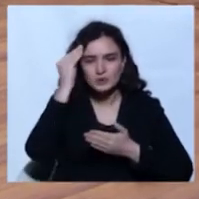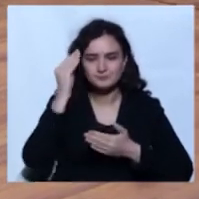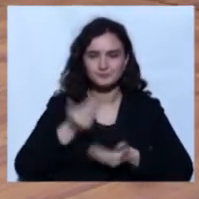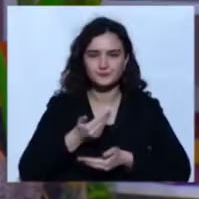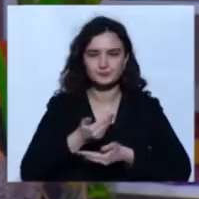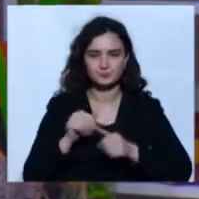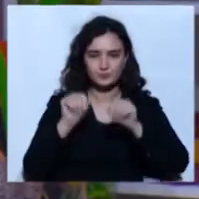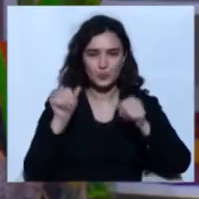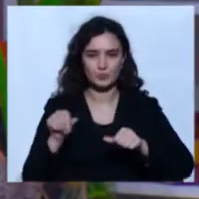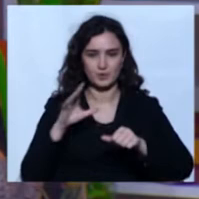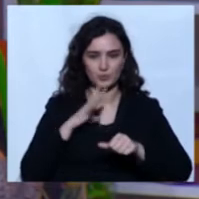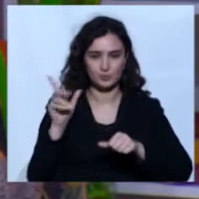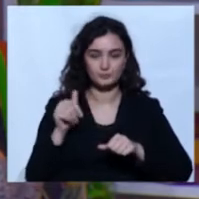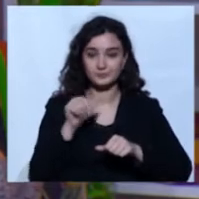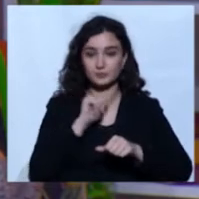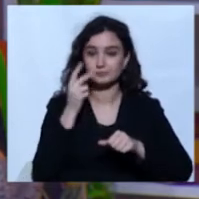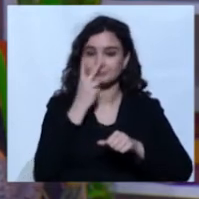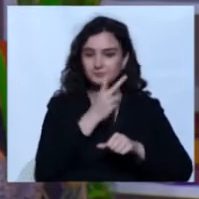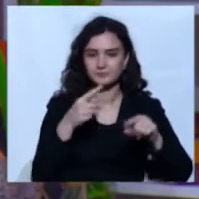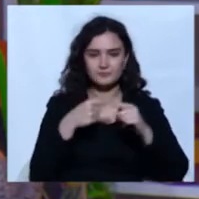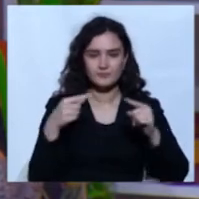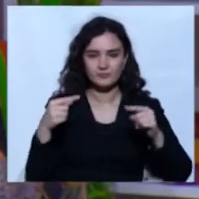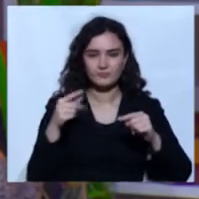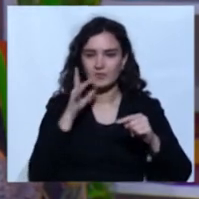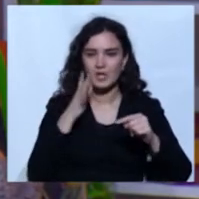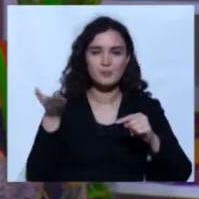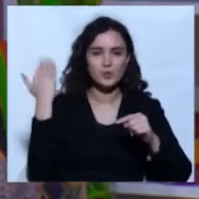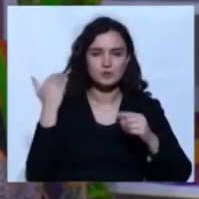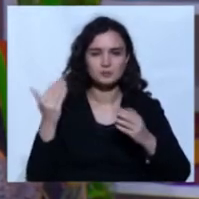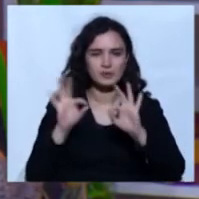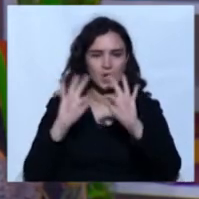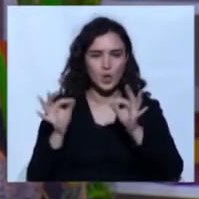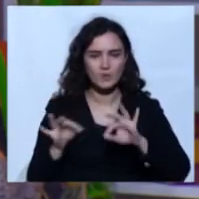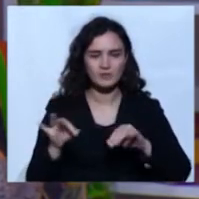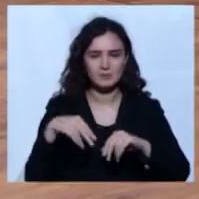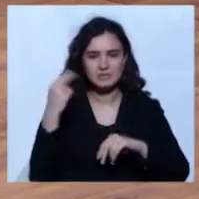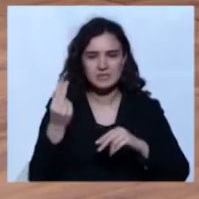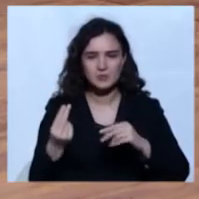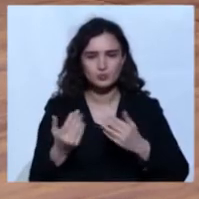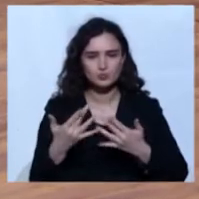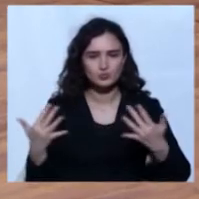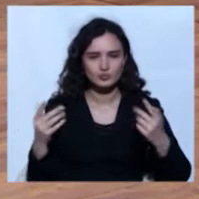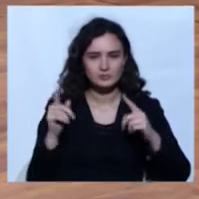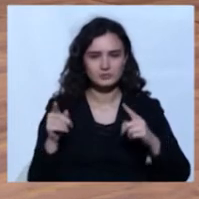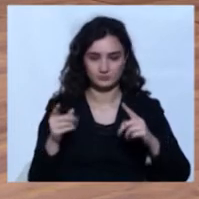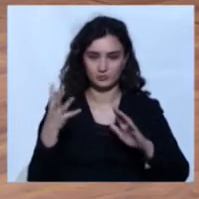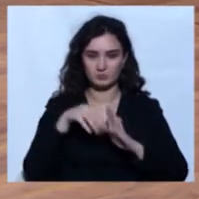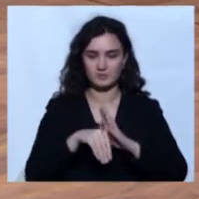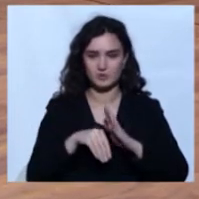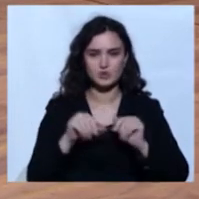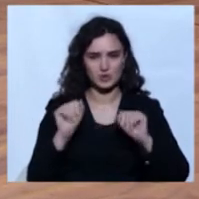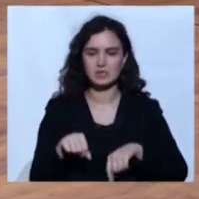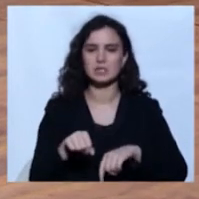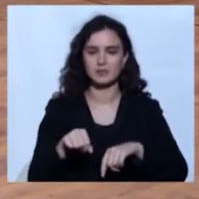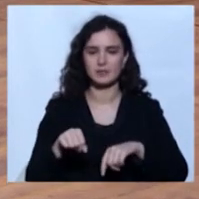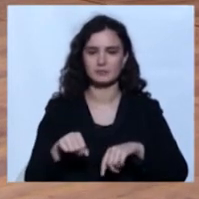ვლინდება. თუ ჩვენ თვალს გადავავლებთ სხვადასხვა ეპოქის ხელოვნების ნიმუშებს, რომლებშიც